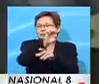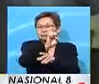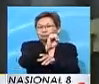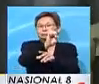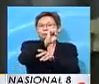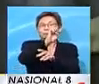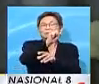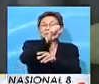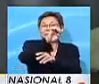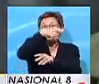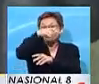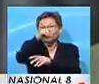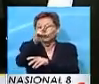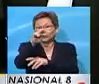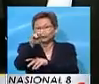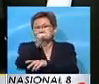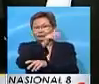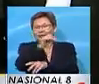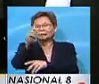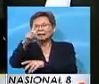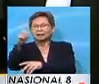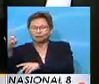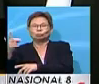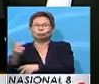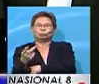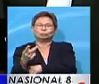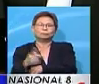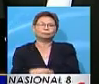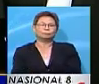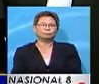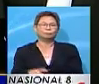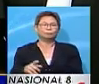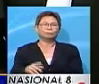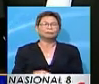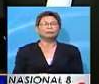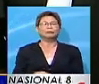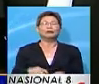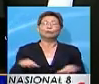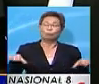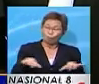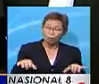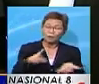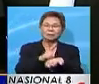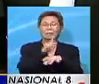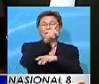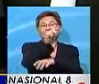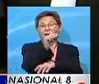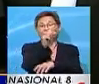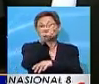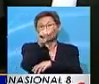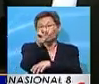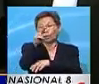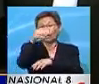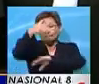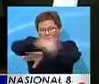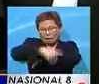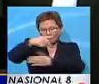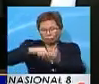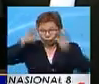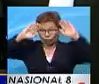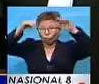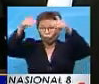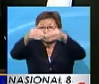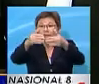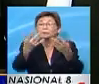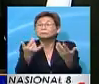Datu operasi yang dilaksanakan di Tawau pada malam ini fokusnya